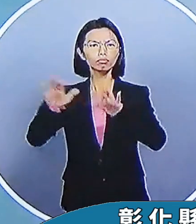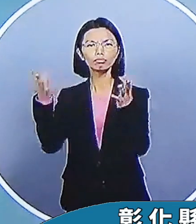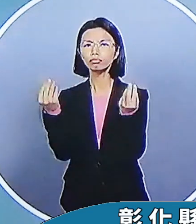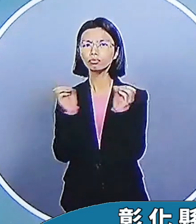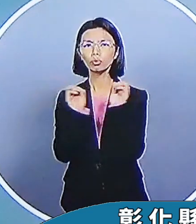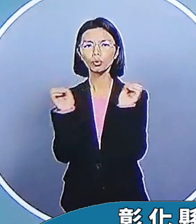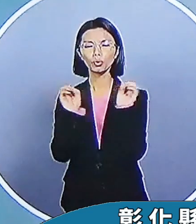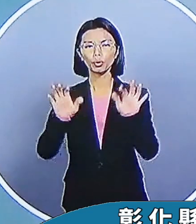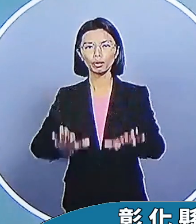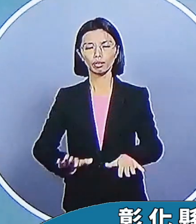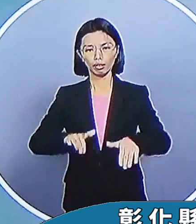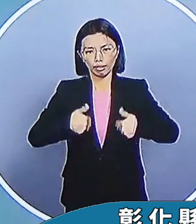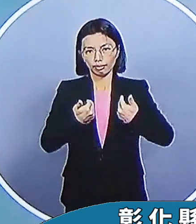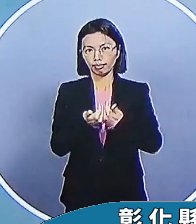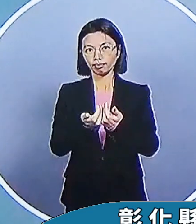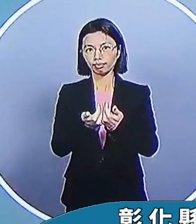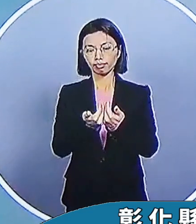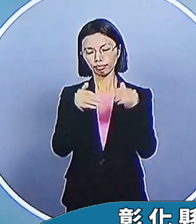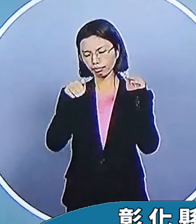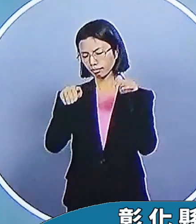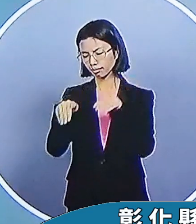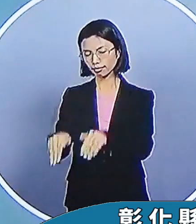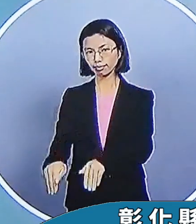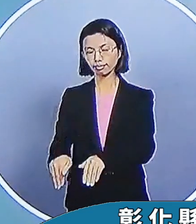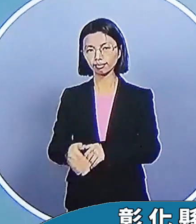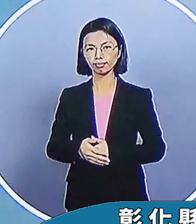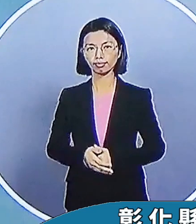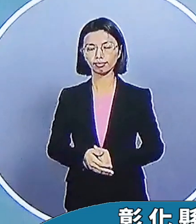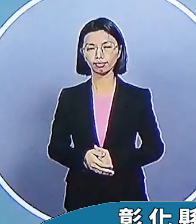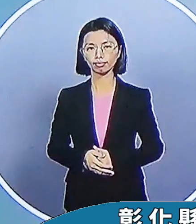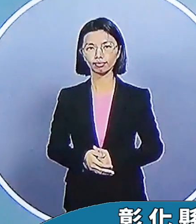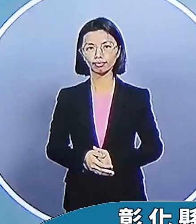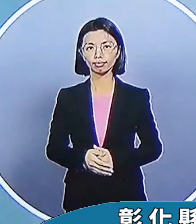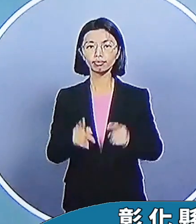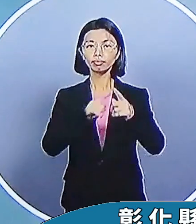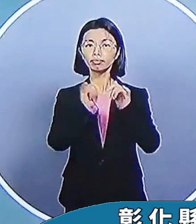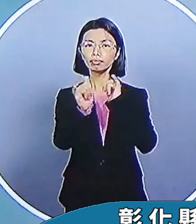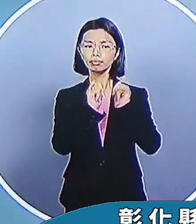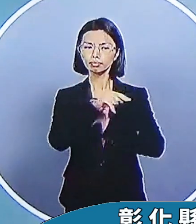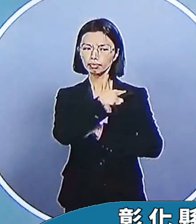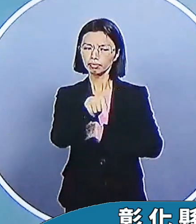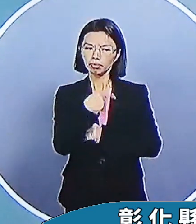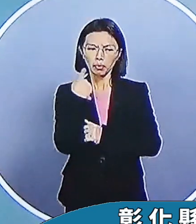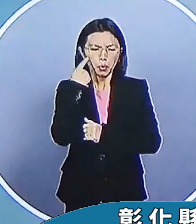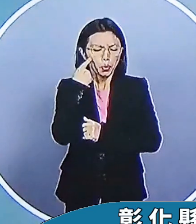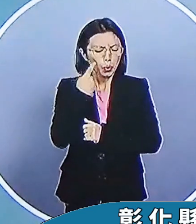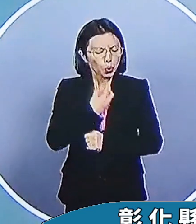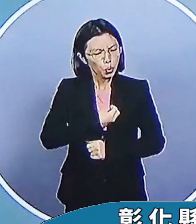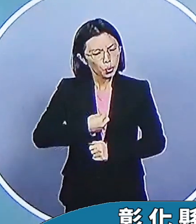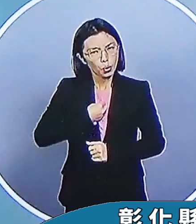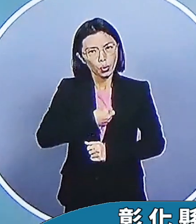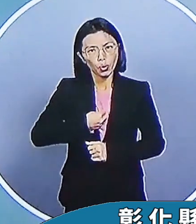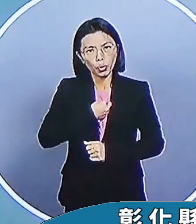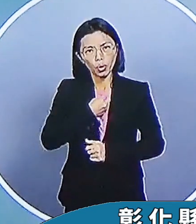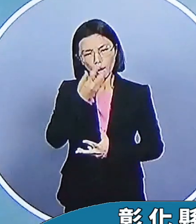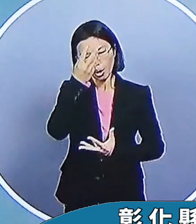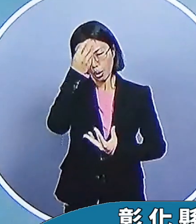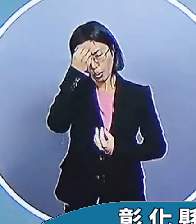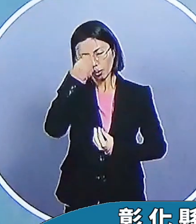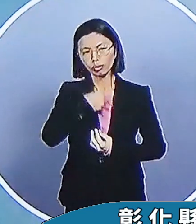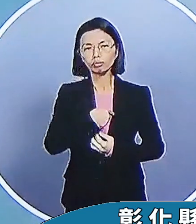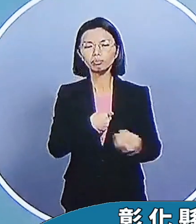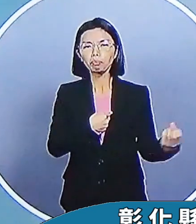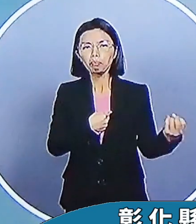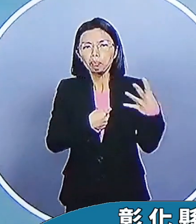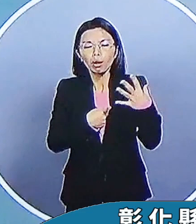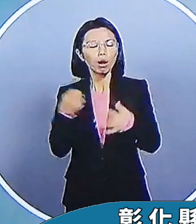变，颠倒是倒退路。咱乡亲感觉讲足有罪嘞。秀芳听着